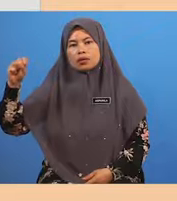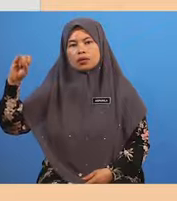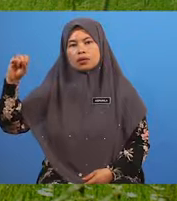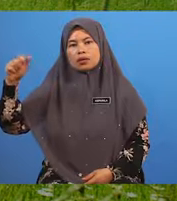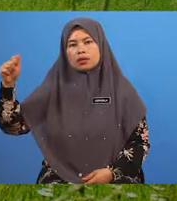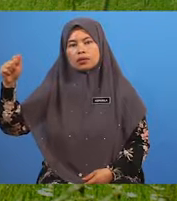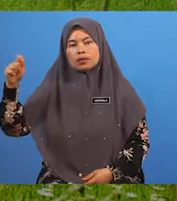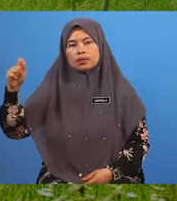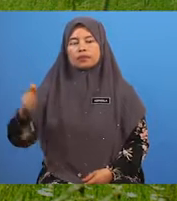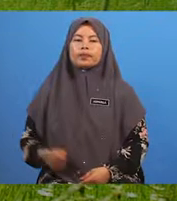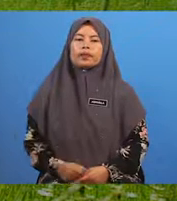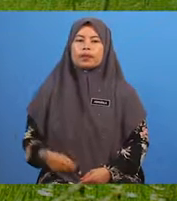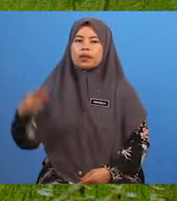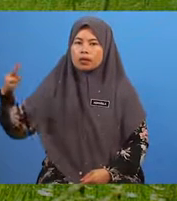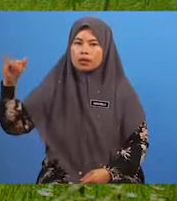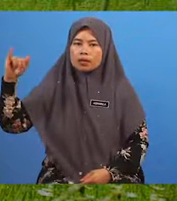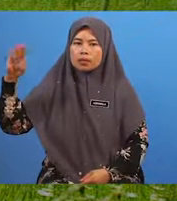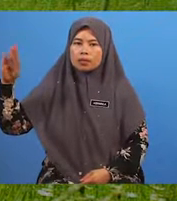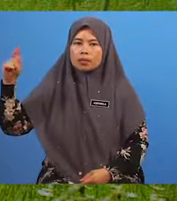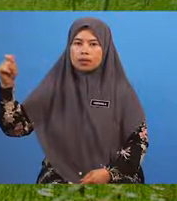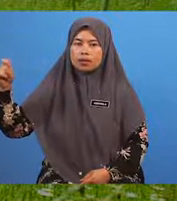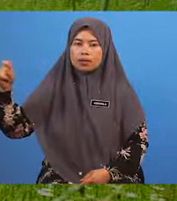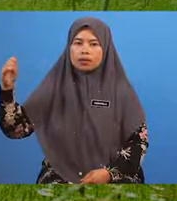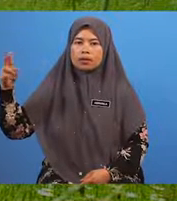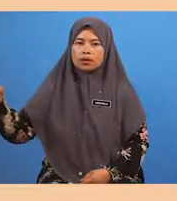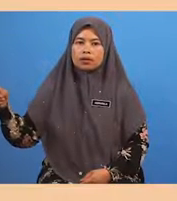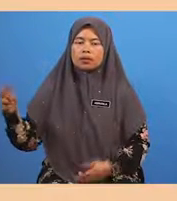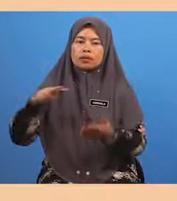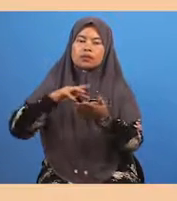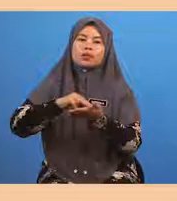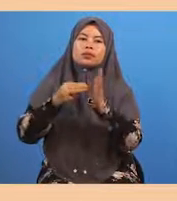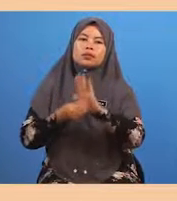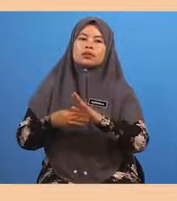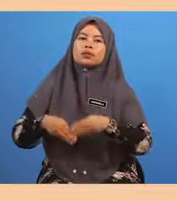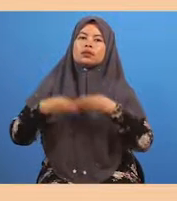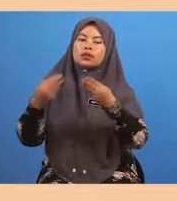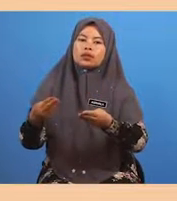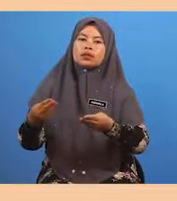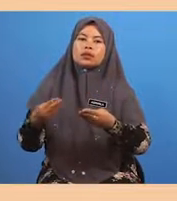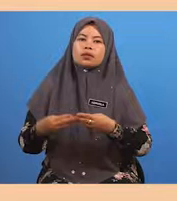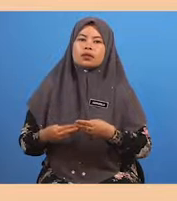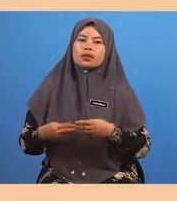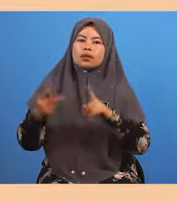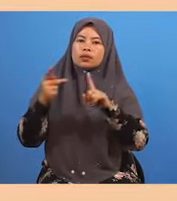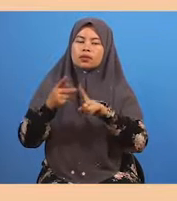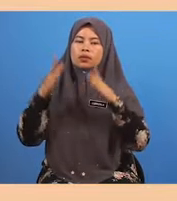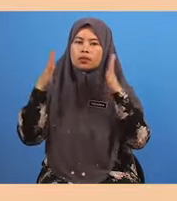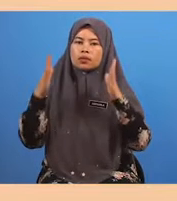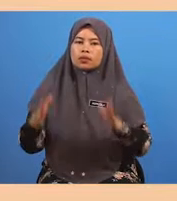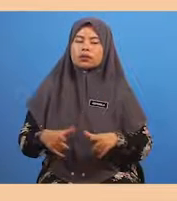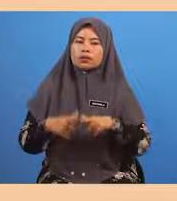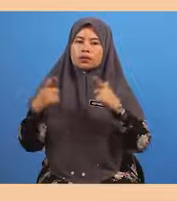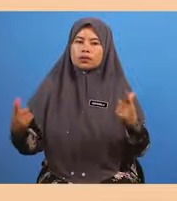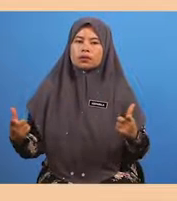angkat. Hibah bermaksud memberikan harta kepada orang lain tanpa sebarang bayaran atau balasan